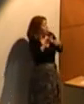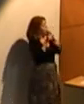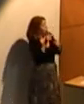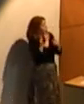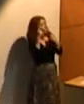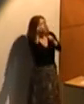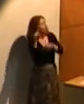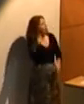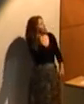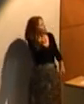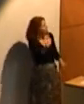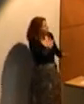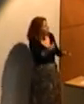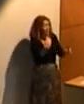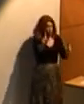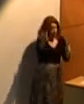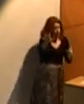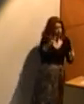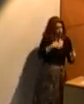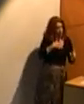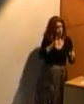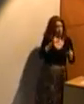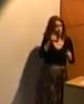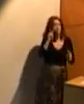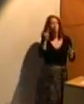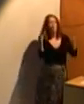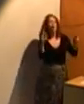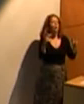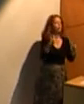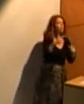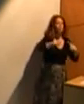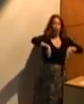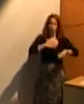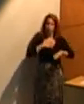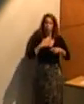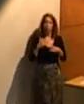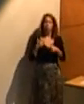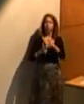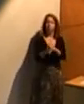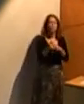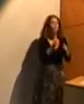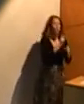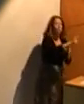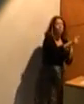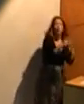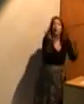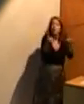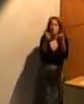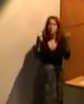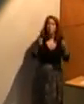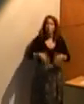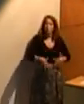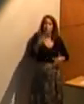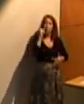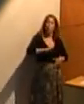non hors des noms mais justement il faut voir comment ça se passe effectivement il faut faire attention et regarder tout simplement la grossesse pour autrui je crois qu'à